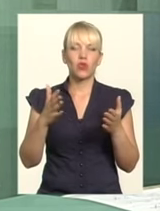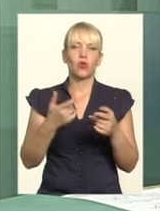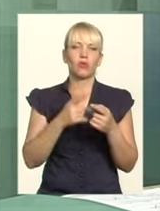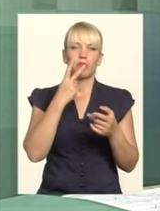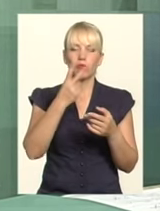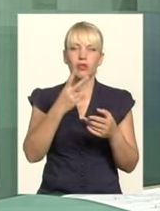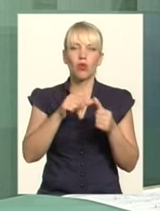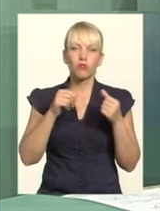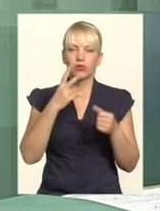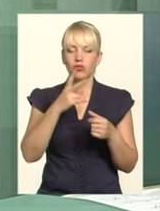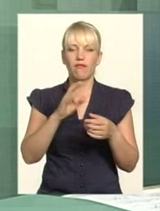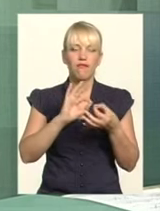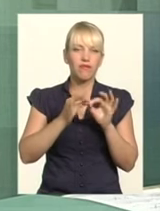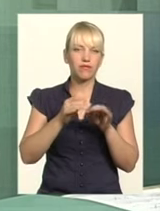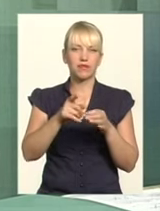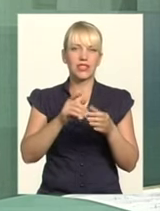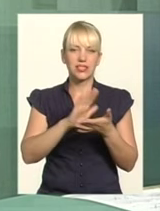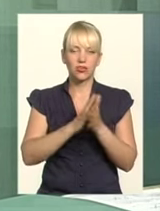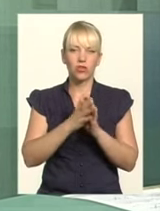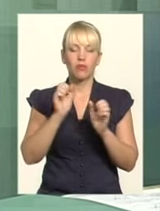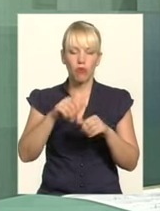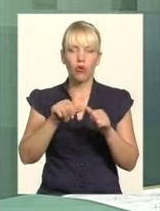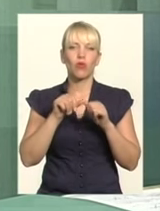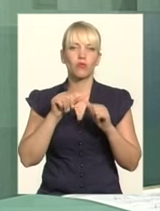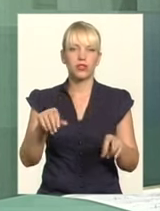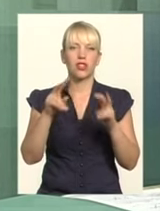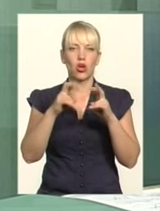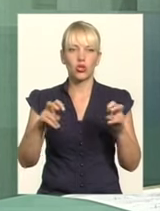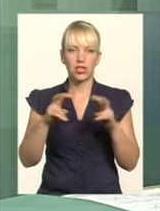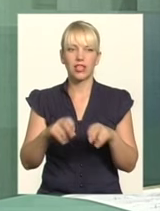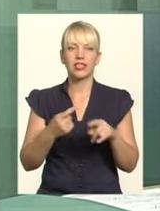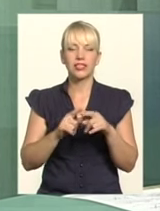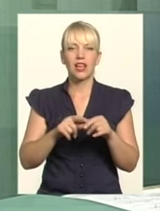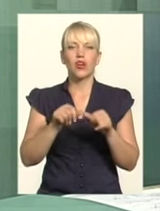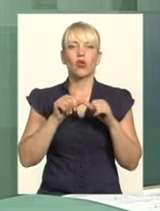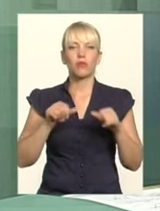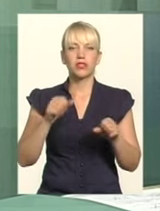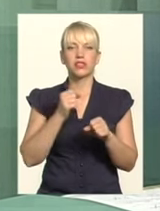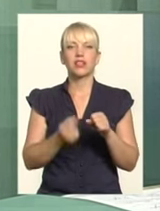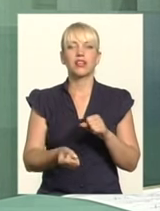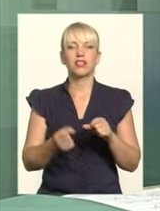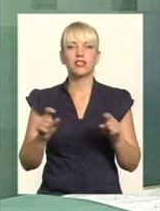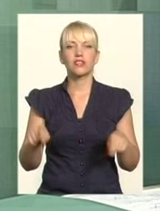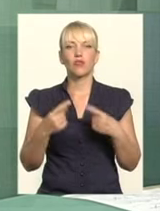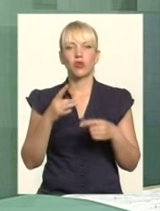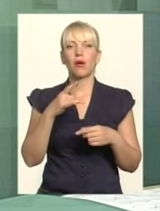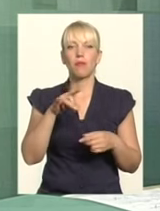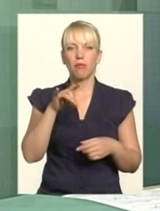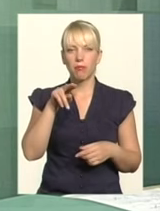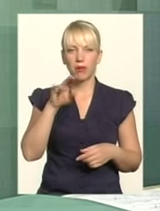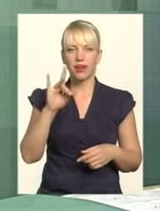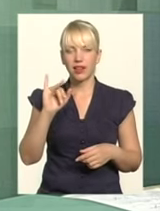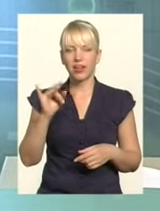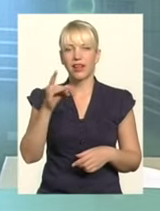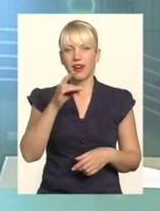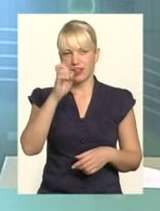матеріальну побутову умову, може розглянути. Ця комісія створена при райдержадміністраціях і міськвиконкомах. У нас є